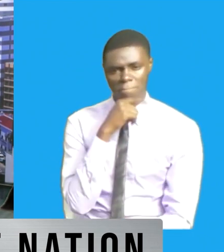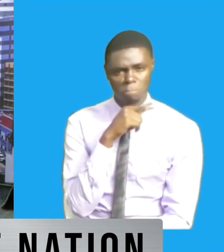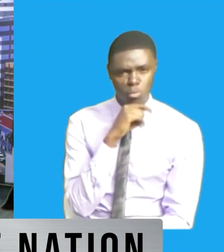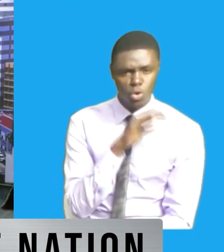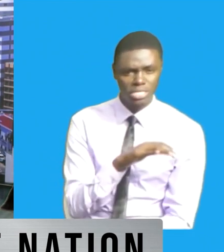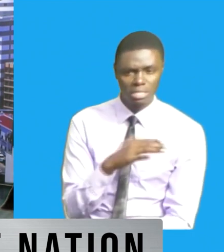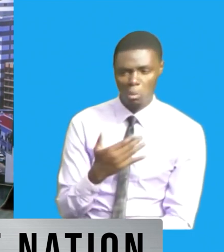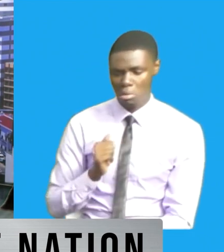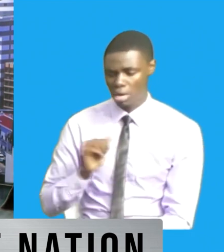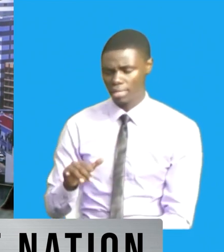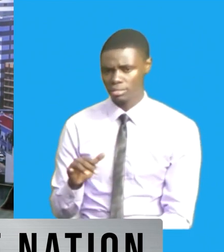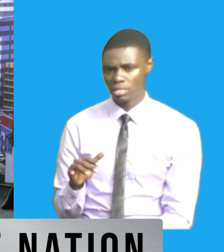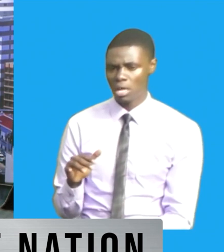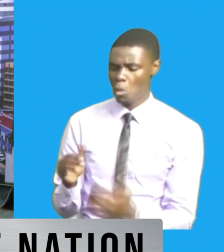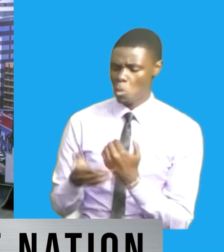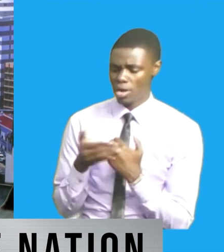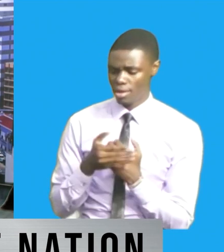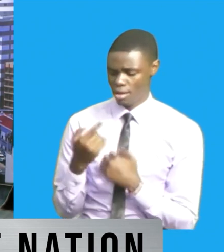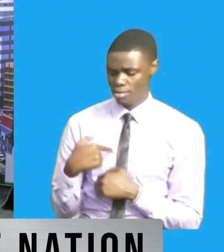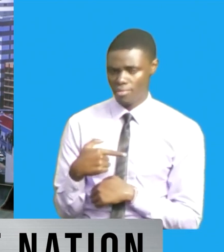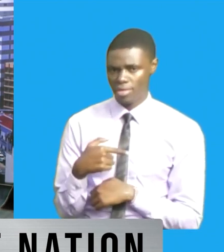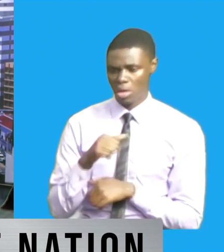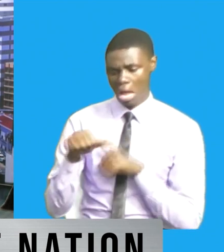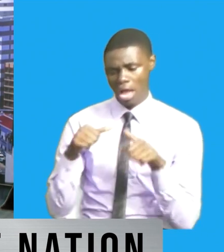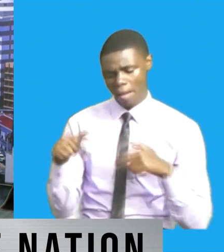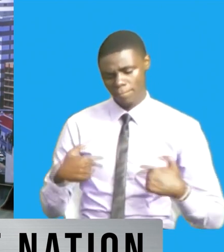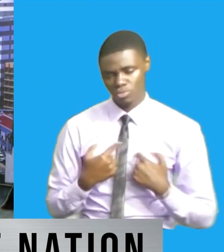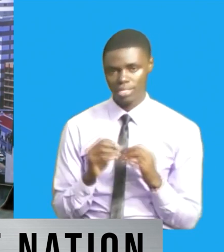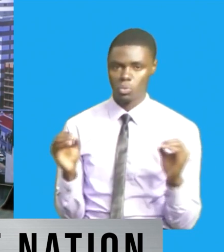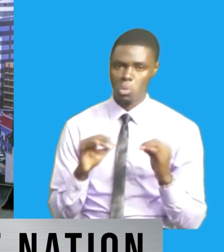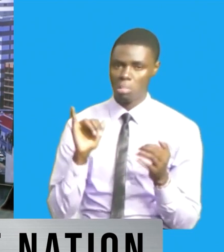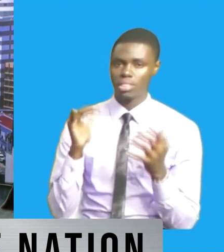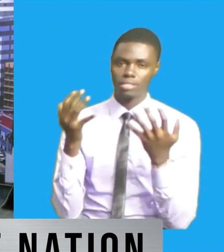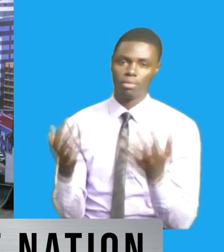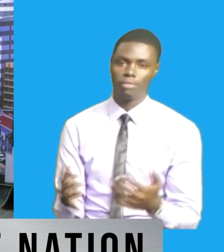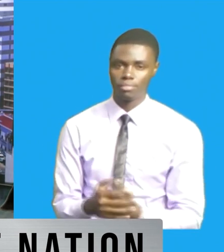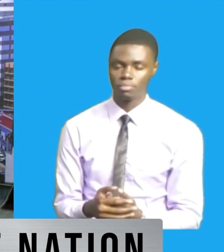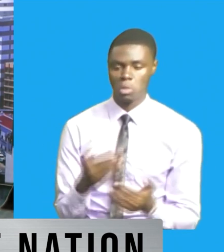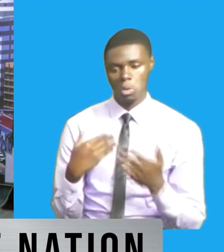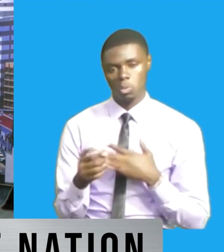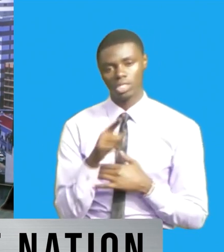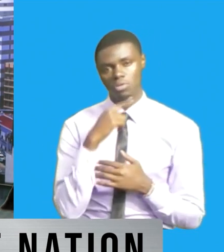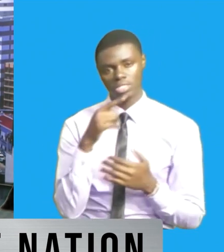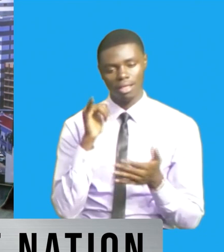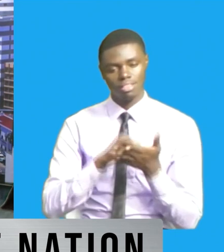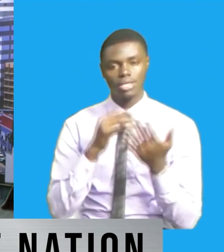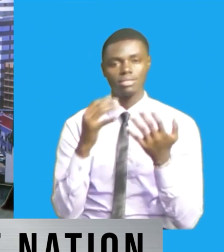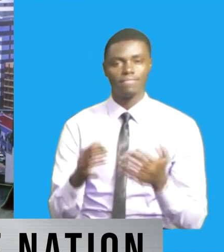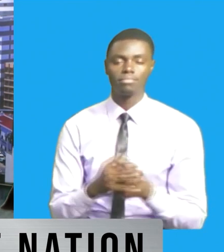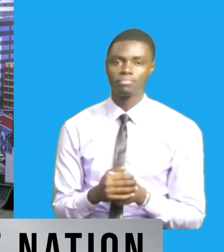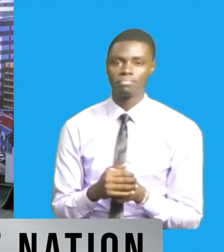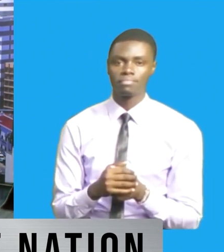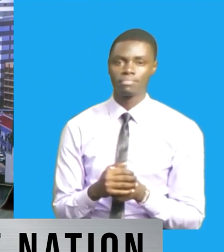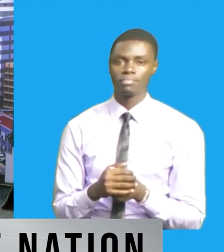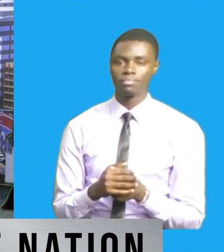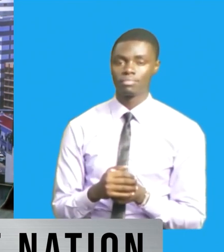girls, waangalii mambo yetu sisi wananchi vile inafaa. That's heavy. That's heavy what you're saying. Jona, it is